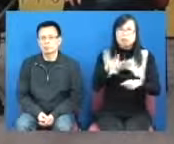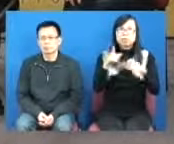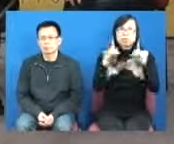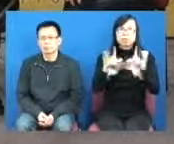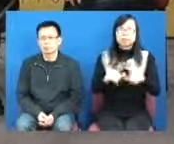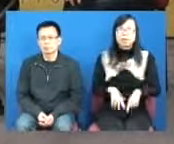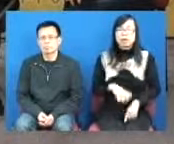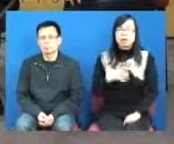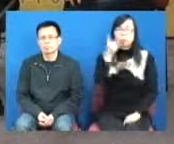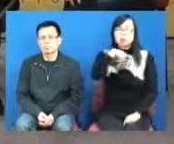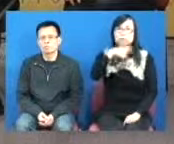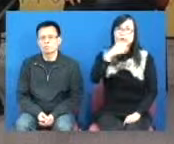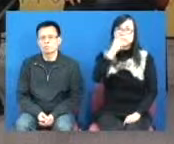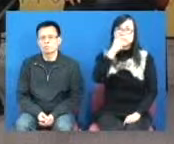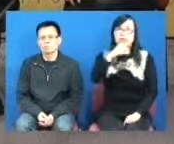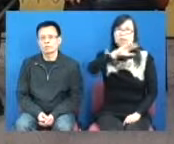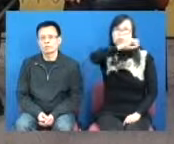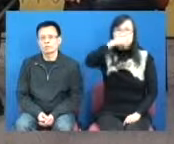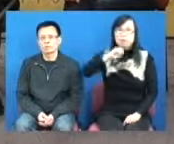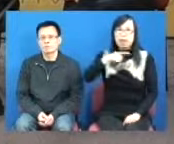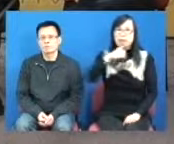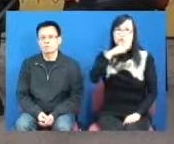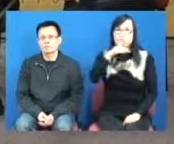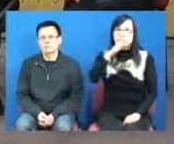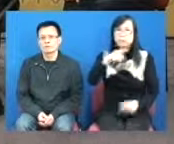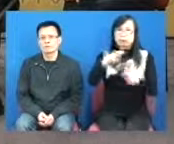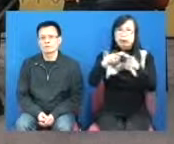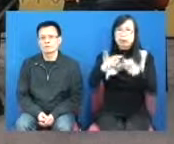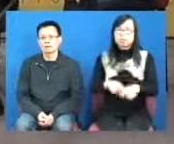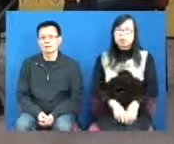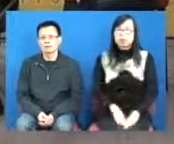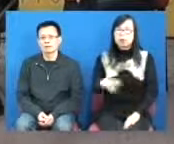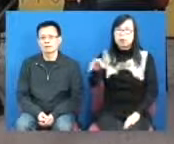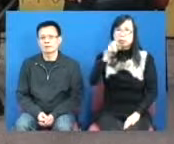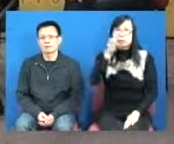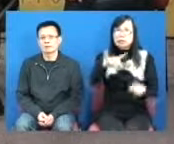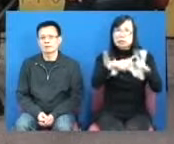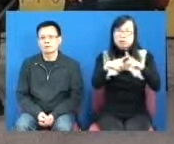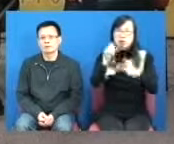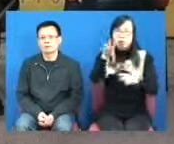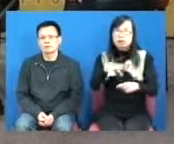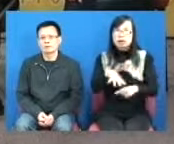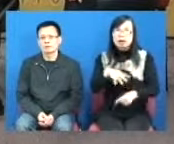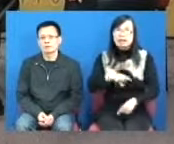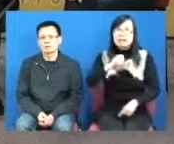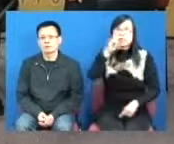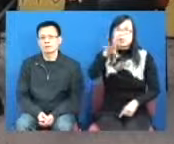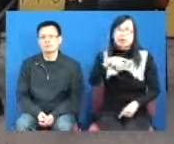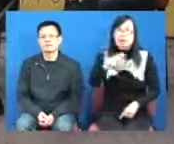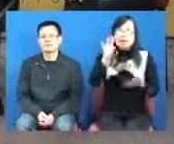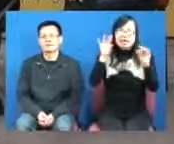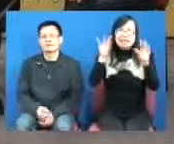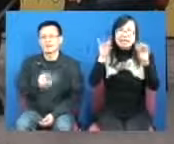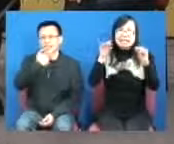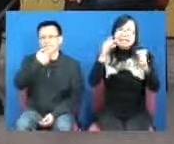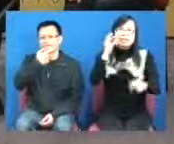他說我不喜歡吃粟米又不喜歡吃辦法我那天跟市民說你叫他吃粟米你吃